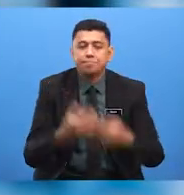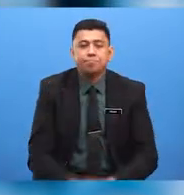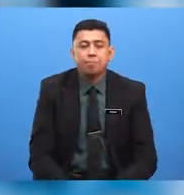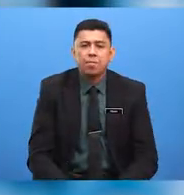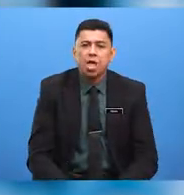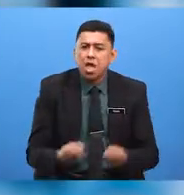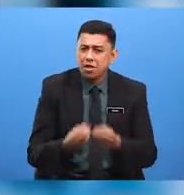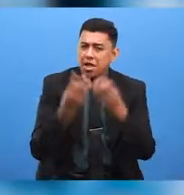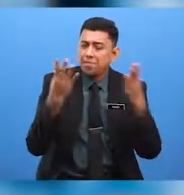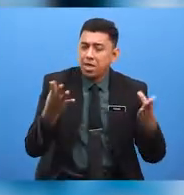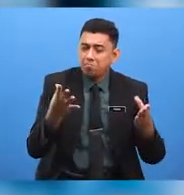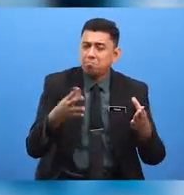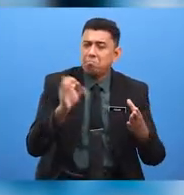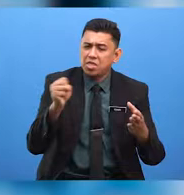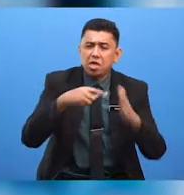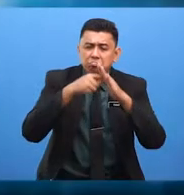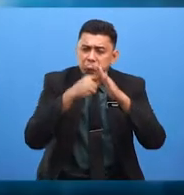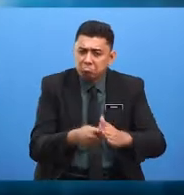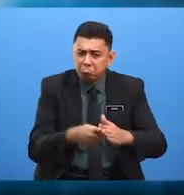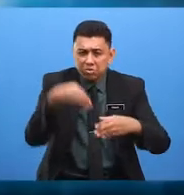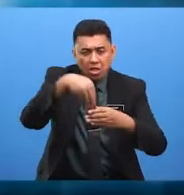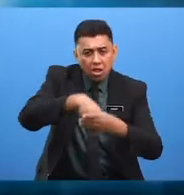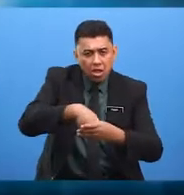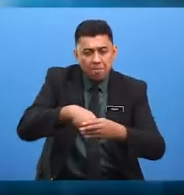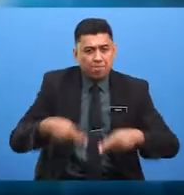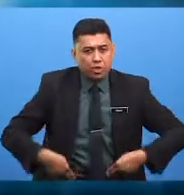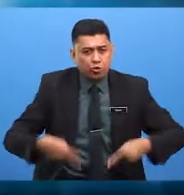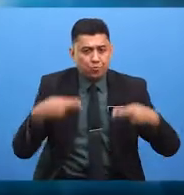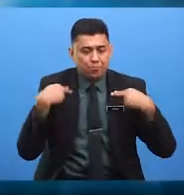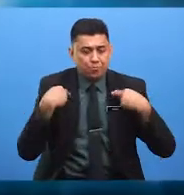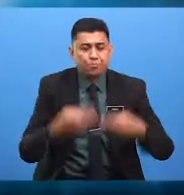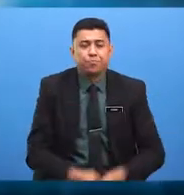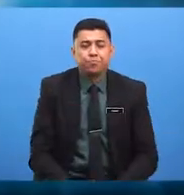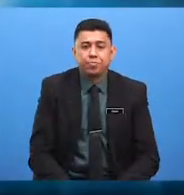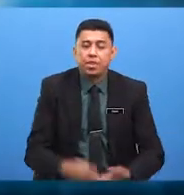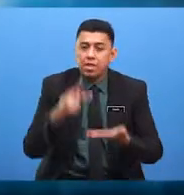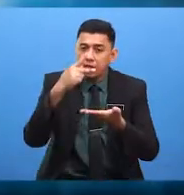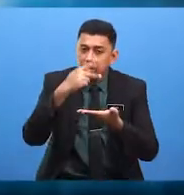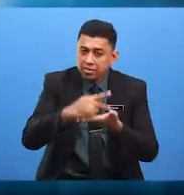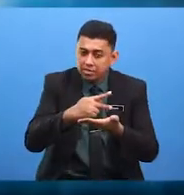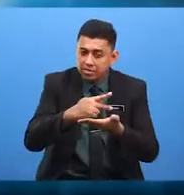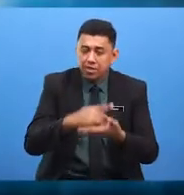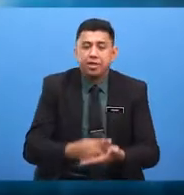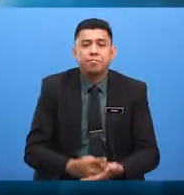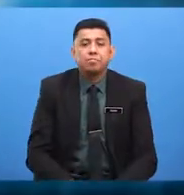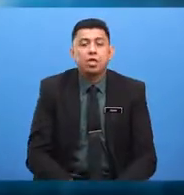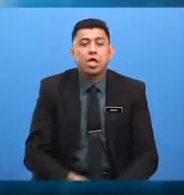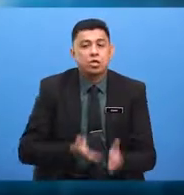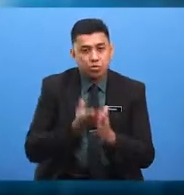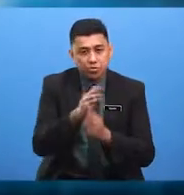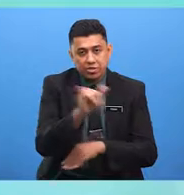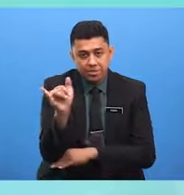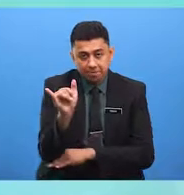bule yang akan menghadapi tekanan dalam kehidupan Sekarang mari kita lihat kesan seterusnya hasil dari dasar keuangan